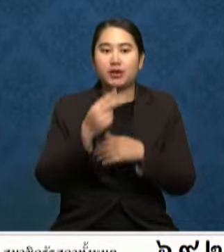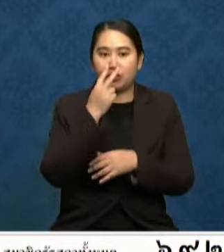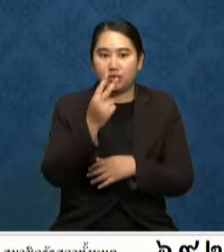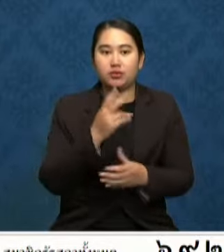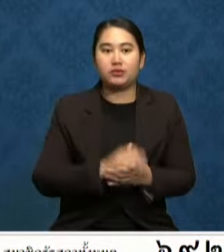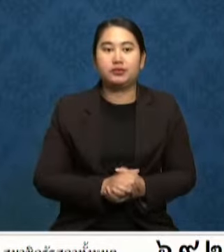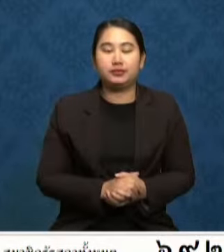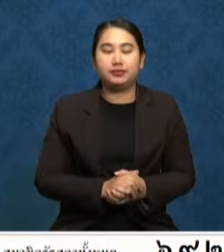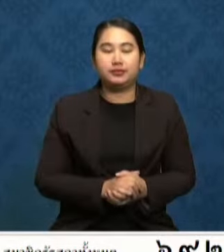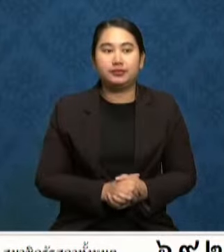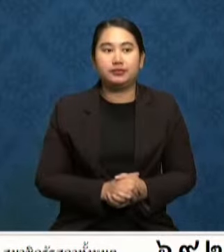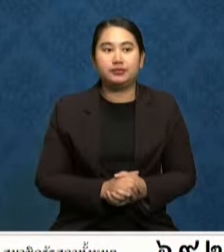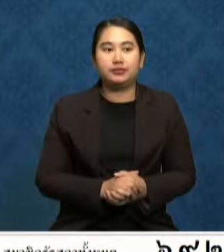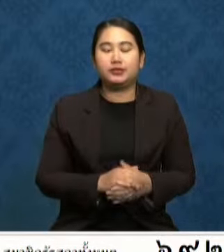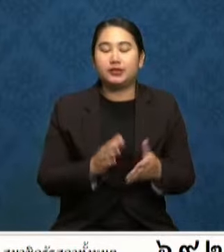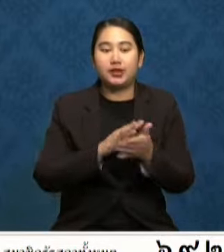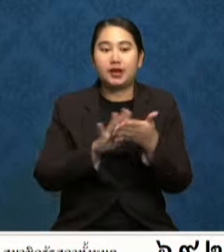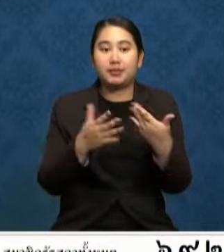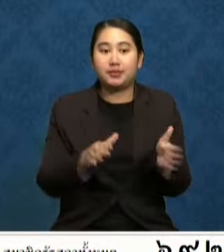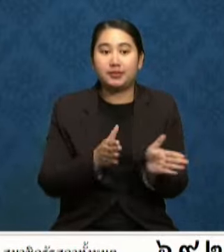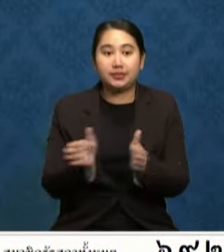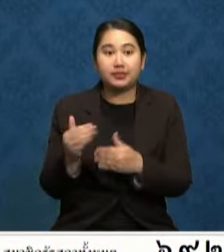นะครั ก็มีวเสรสบ